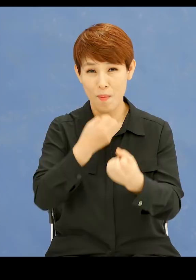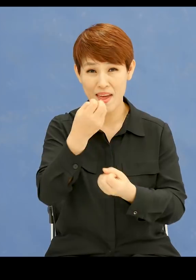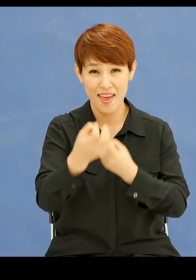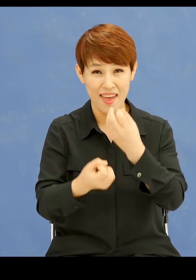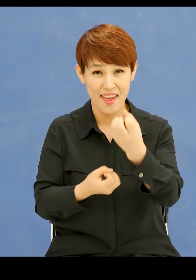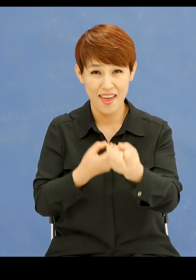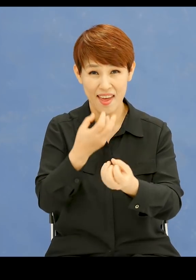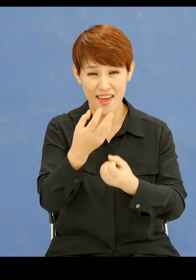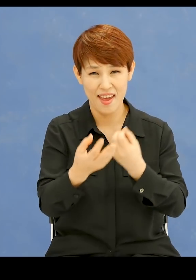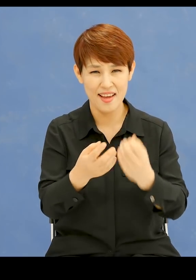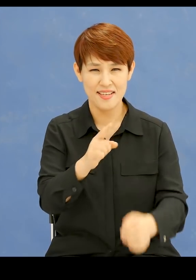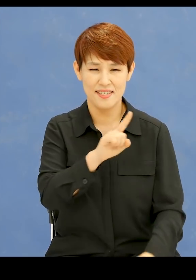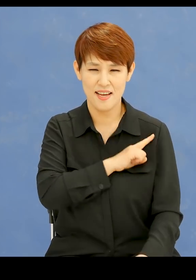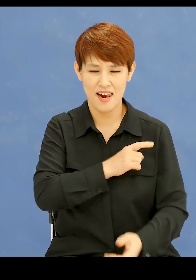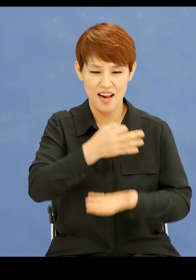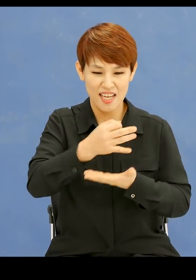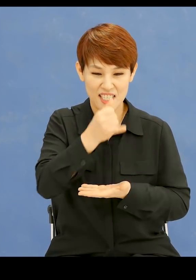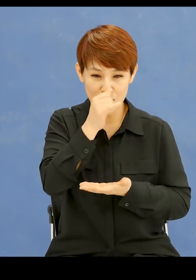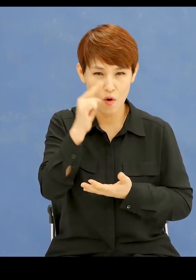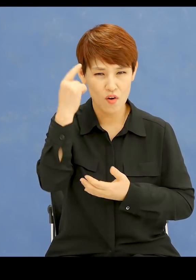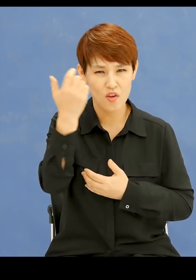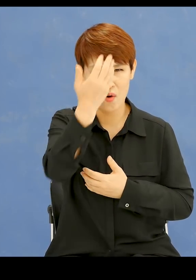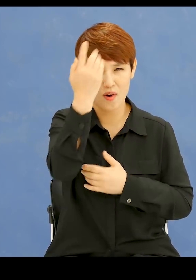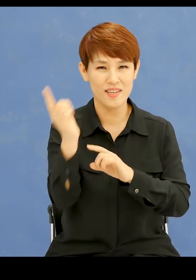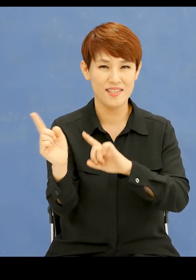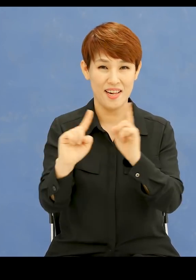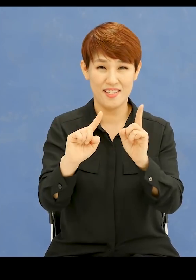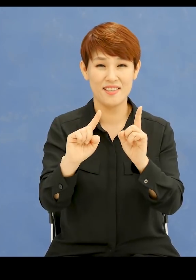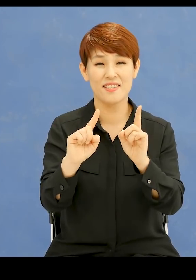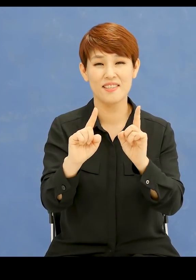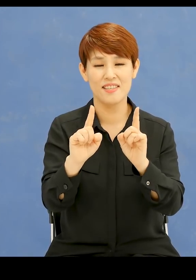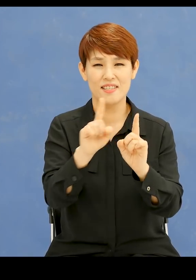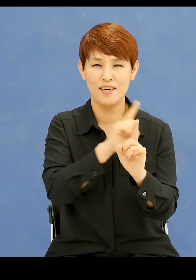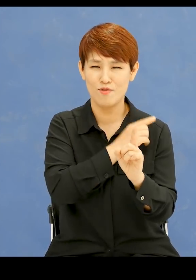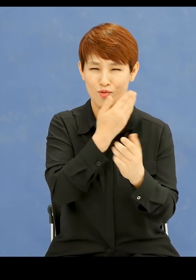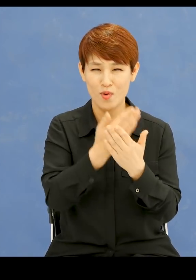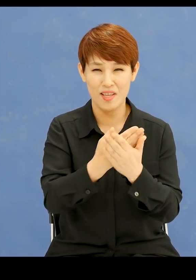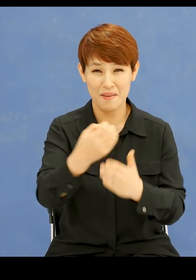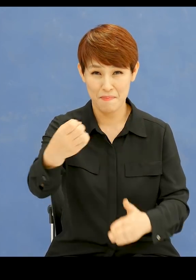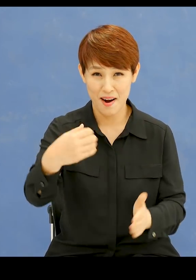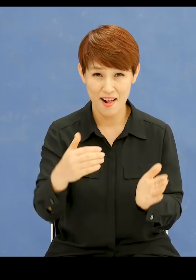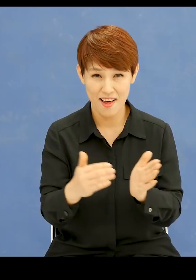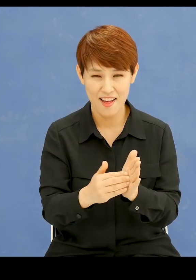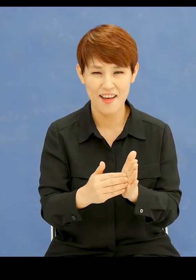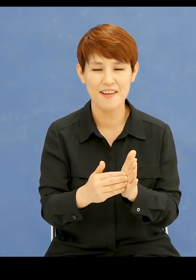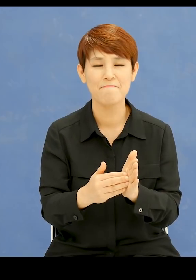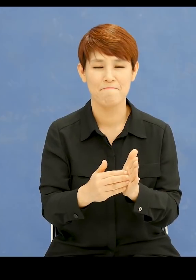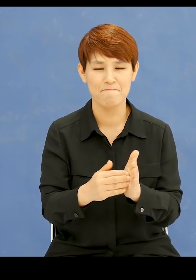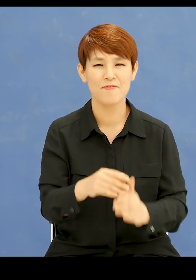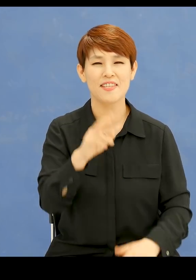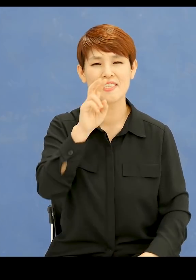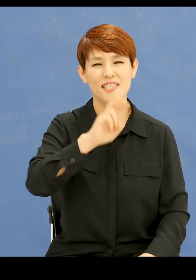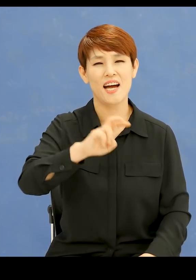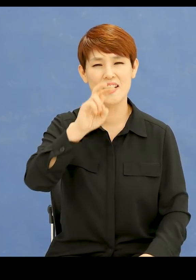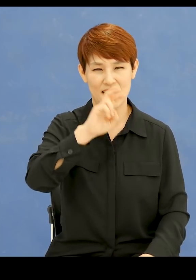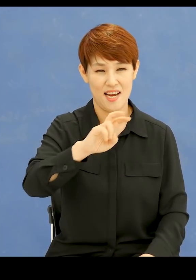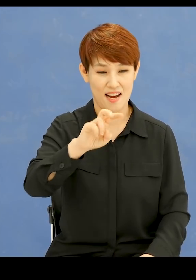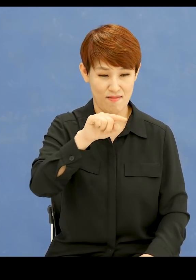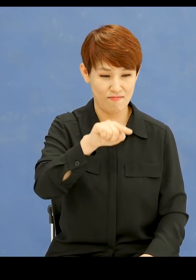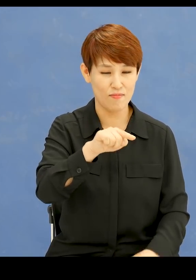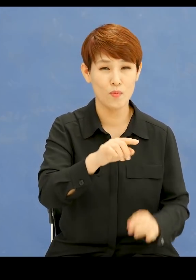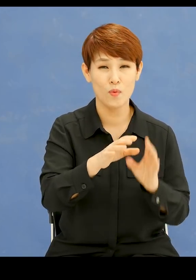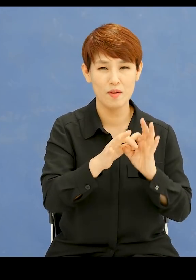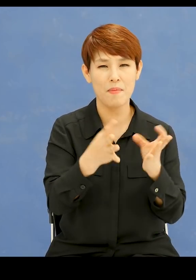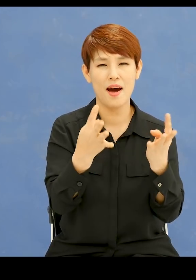그 가장 가치 있는 일은 영혼을 살리는 일이라고 아까 말씀하셨잖아요. 네, 그 말씀 그대로 이 찬양을 통해서 많은